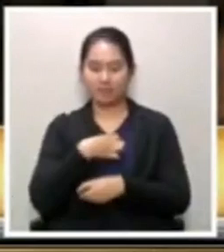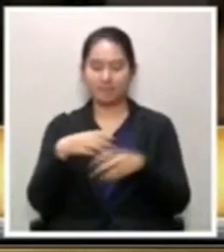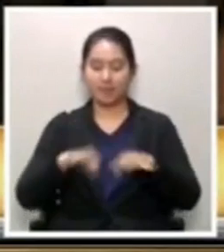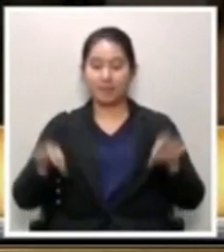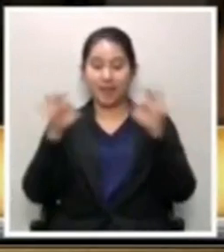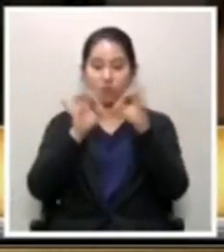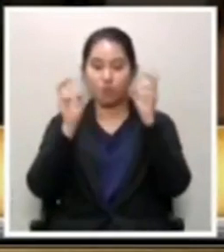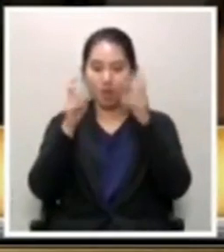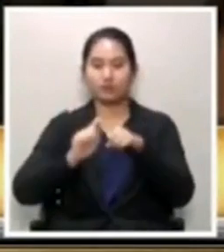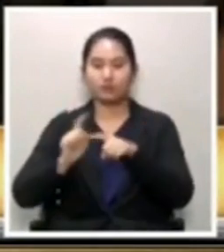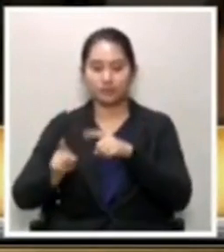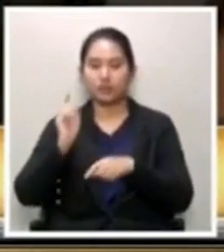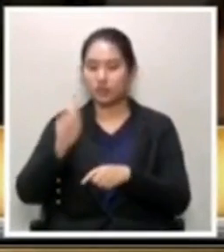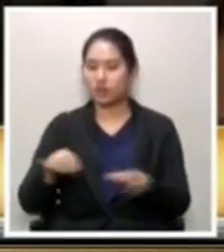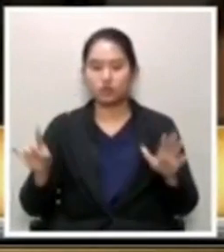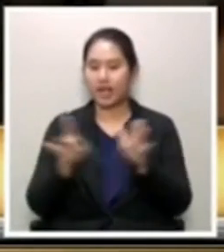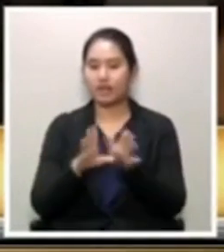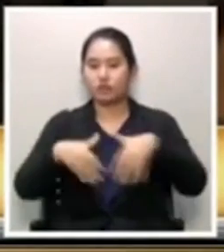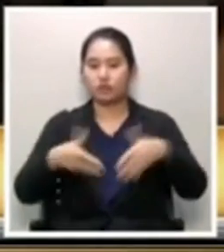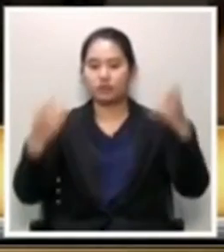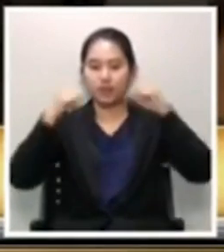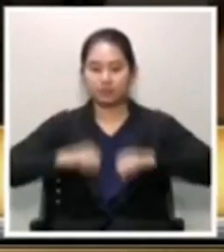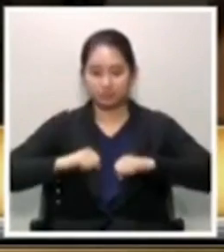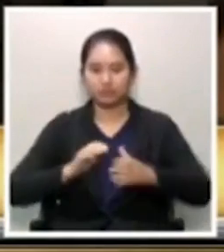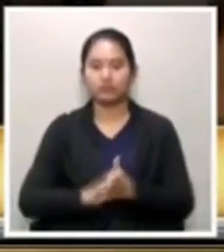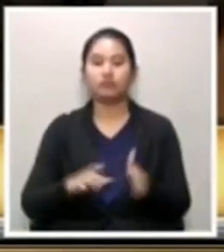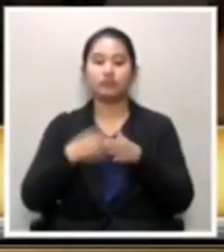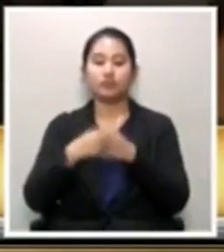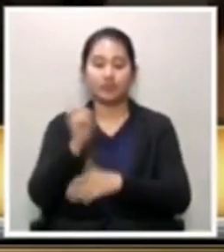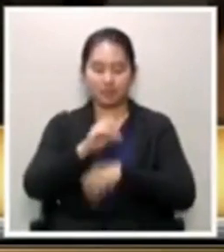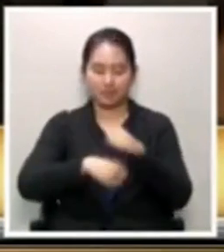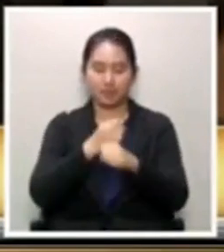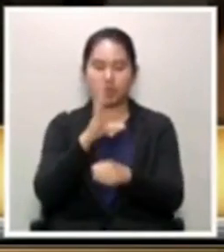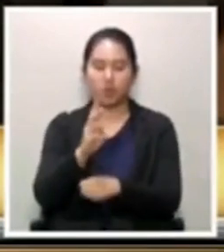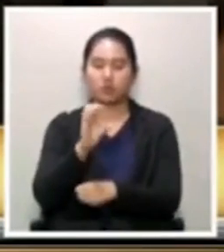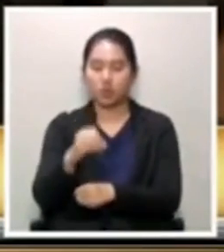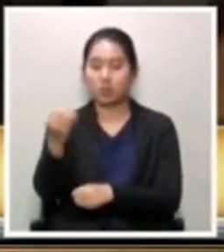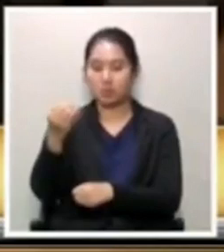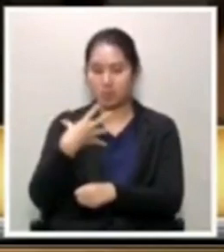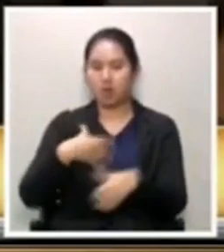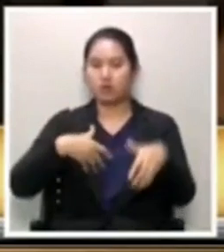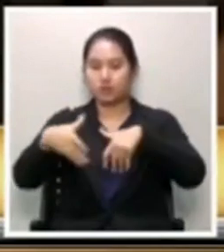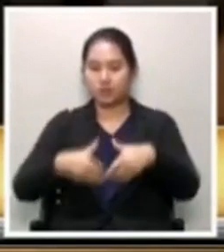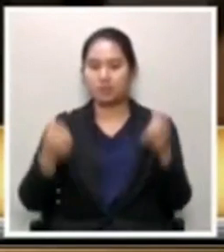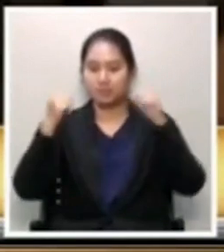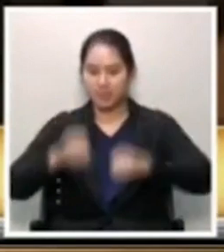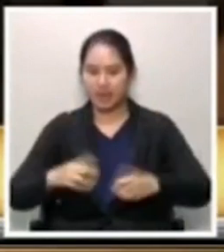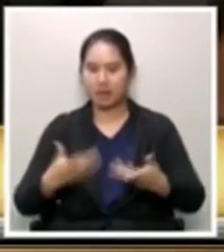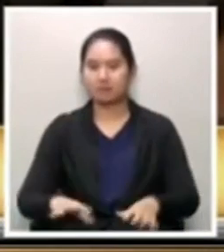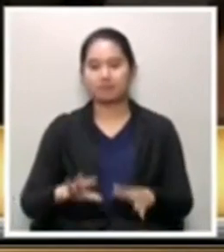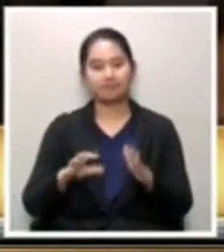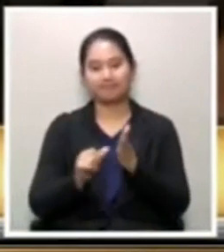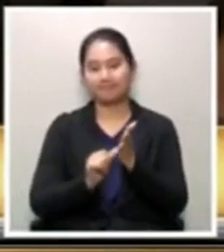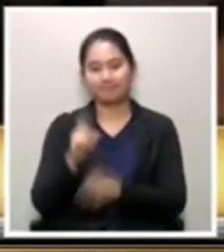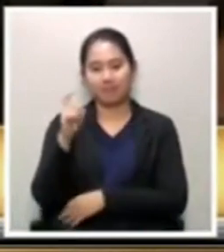ายที่สุดก็ต้องไปจบที่ประชามติอยู่ดีดังนั้นการให้เหตุผลว่ารัฐธรรมนูญ60ผ่านประชามตินี้มาแล้วจึงแตะต้องไม่ได้แก้ไม่ได้อันนี้ฟัง